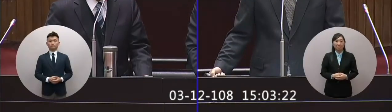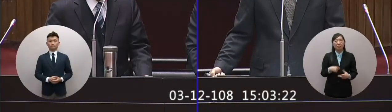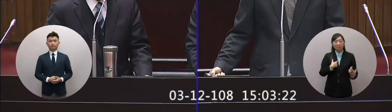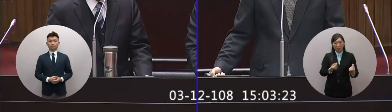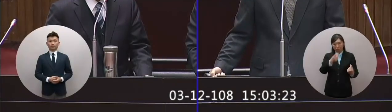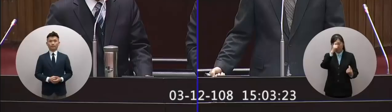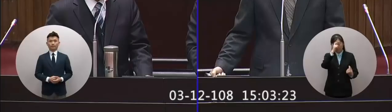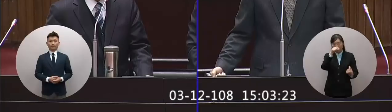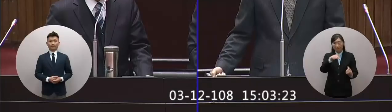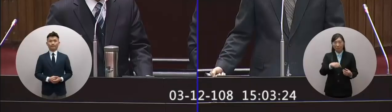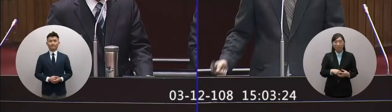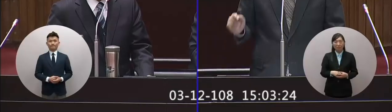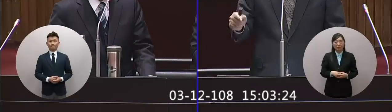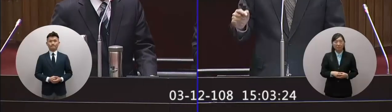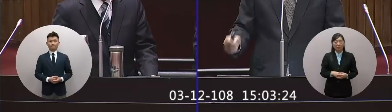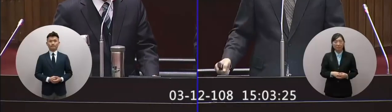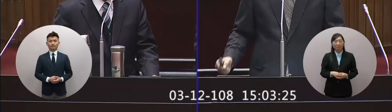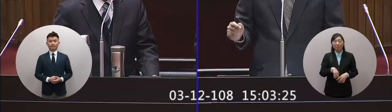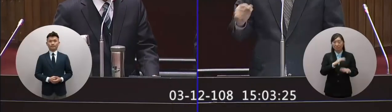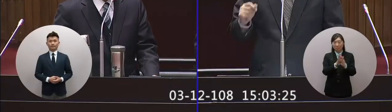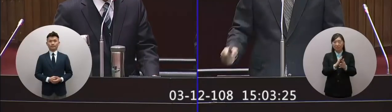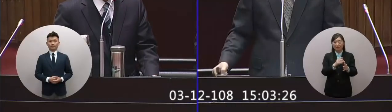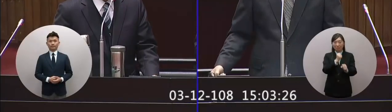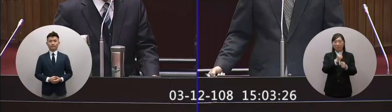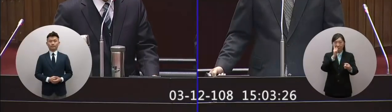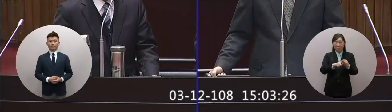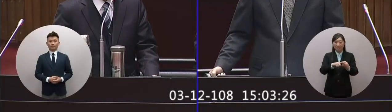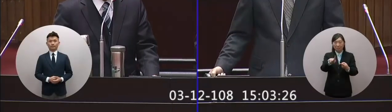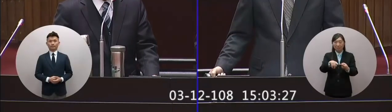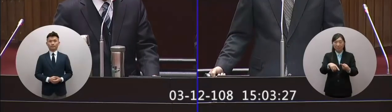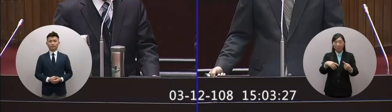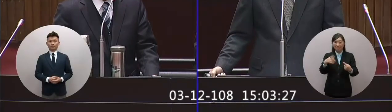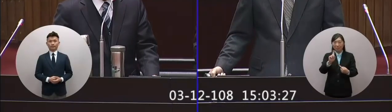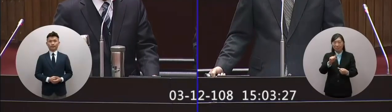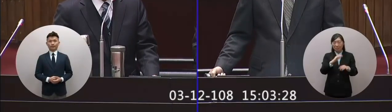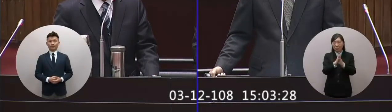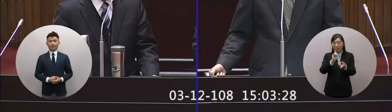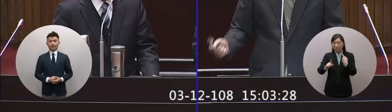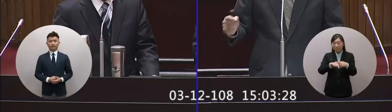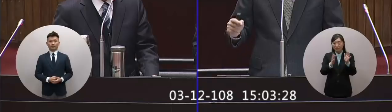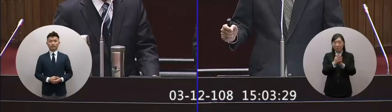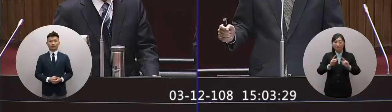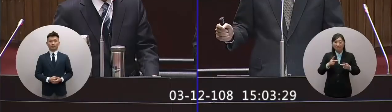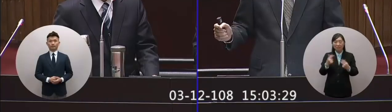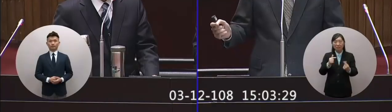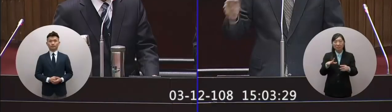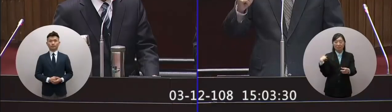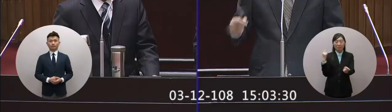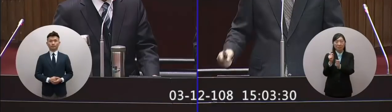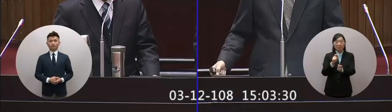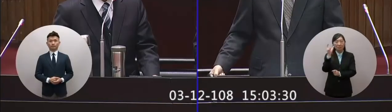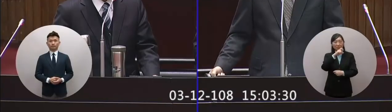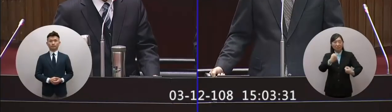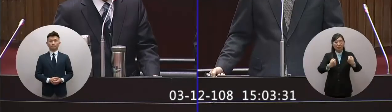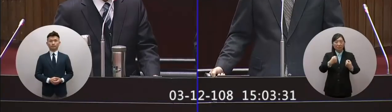们也期待能够对症下药，找出问题。其实最近我们看到酒驾的问题也好，吵得